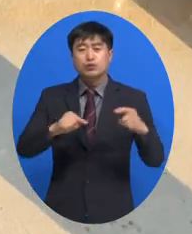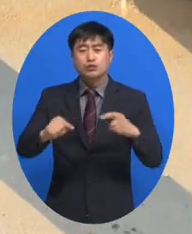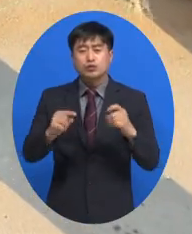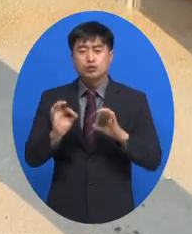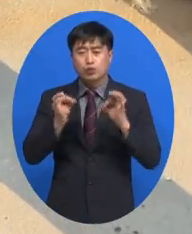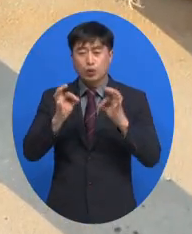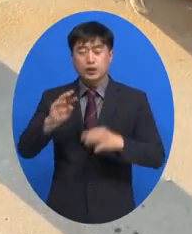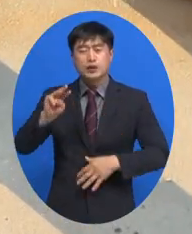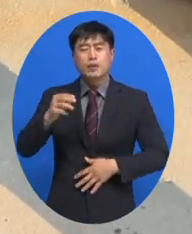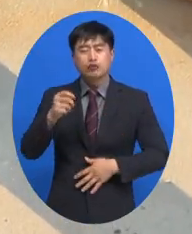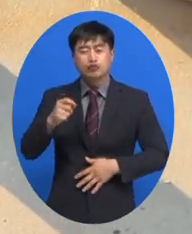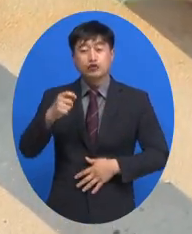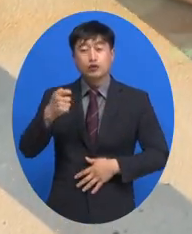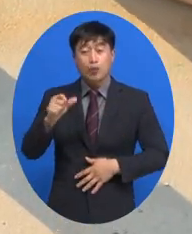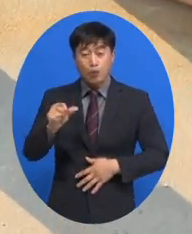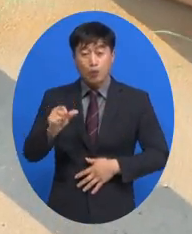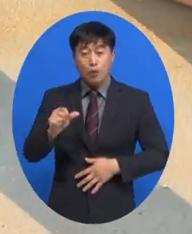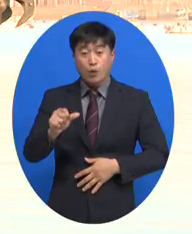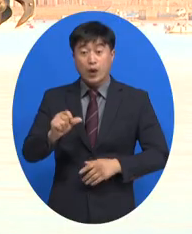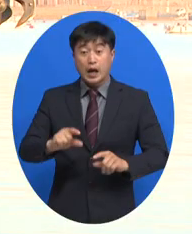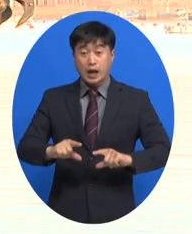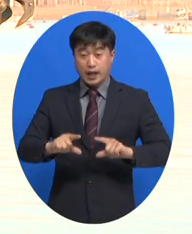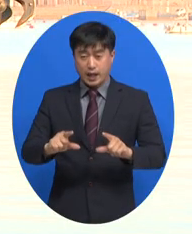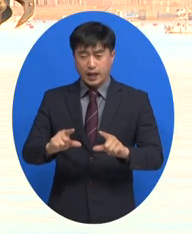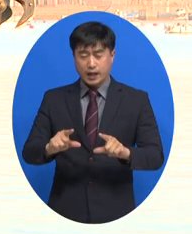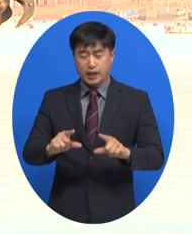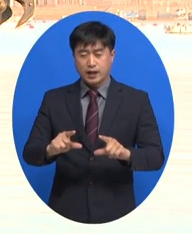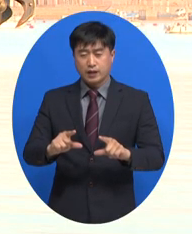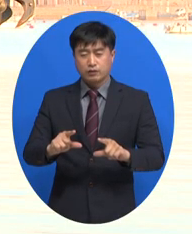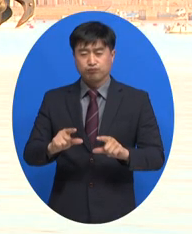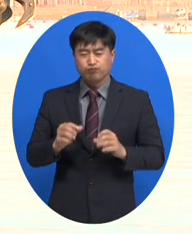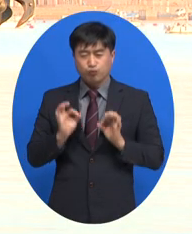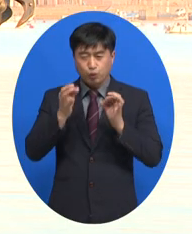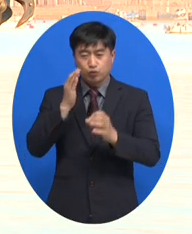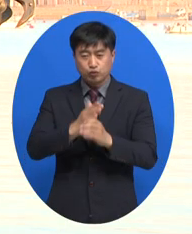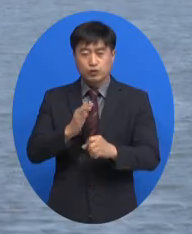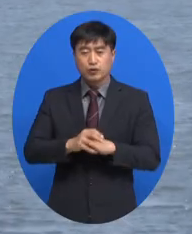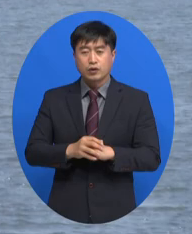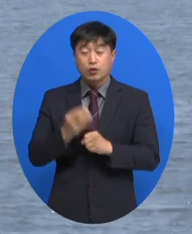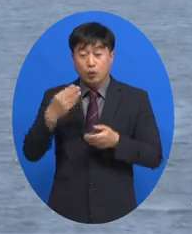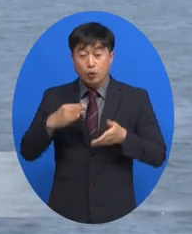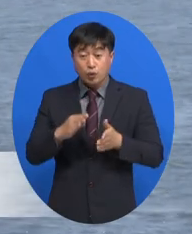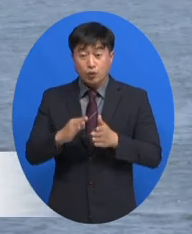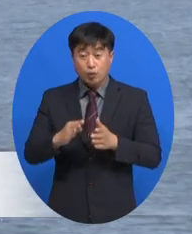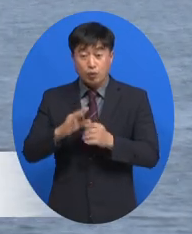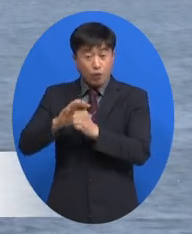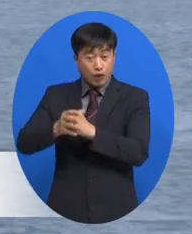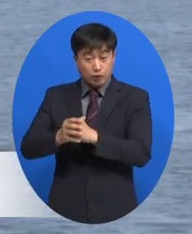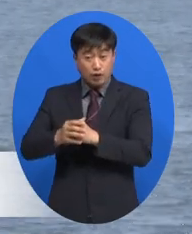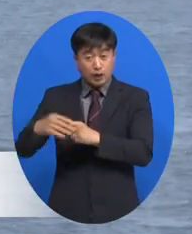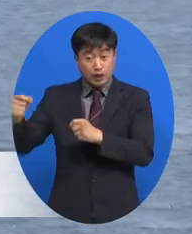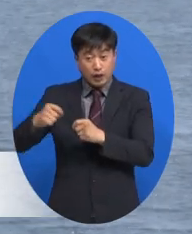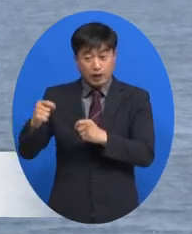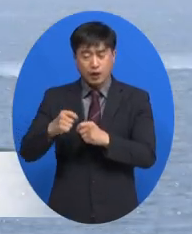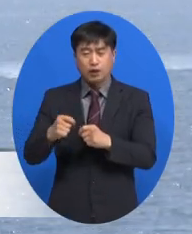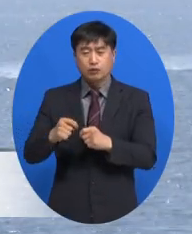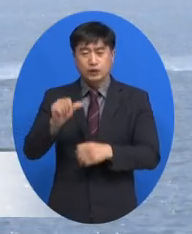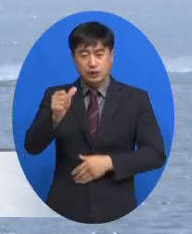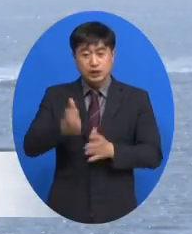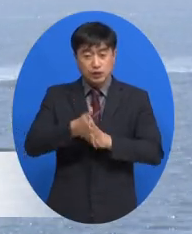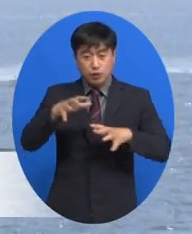노력이 365일 보이지 않게 이렇게 이어지고 있습니다. 경기도는 화성시 등 연안 5개 시군과